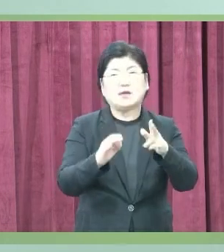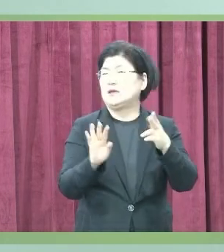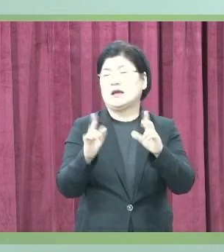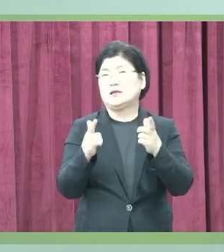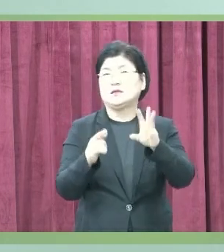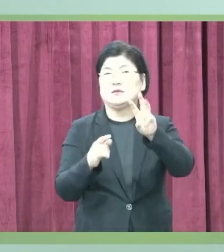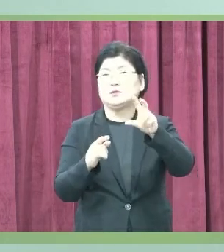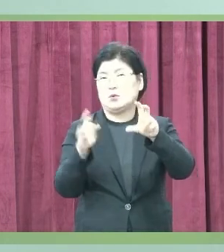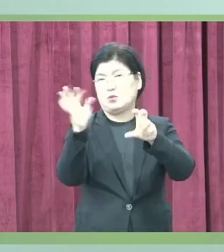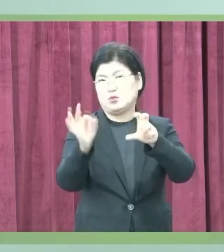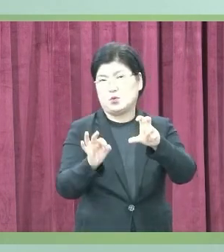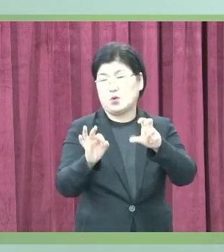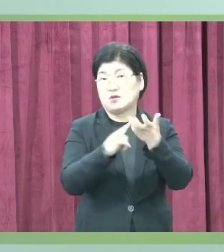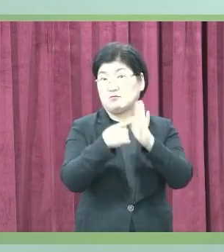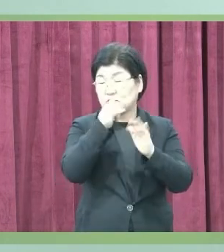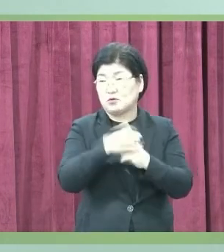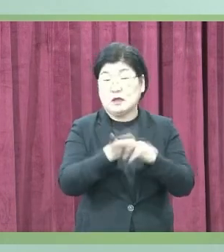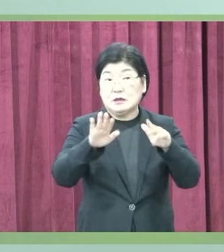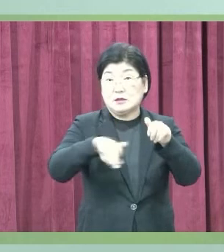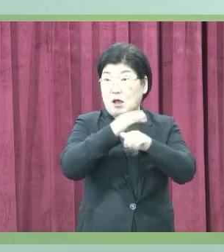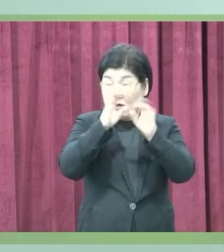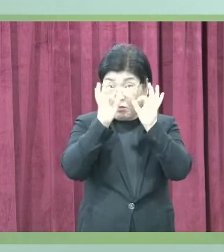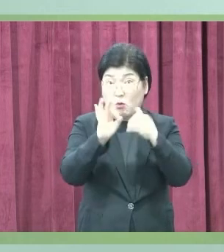35%로 나타나고 있습니다. 지금 현황에서는 약